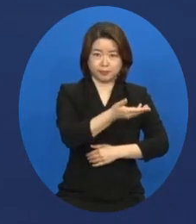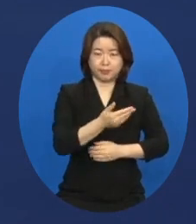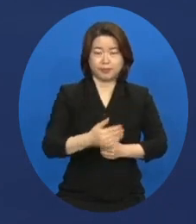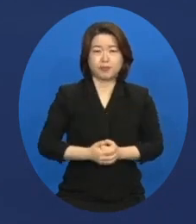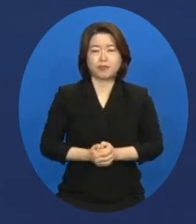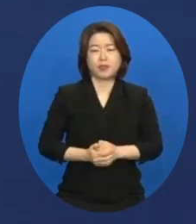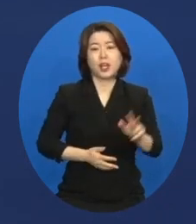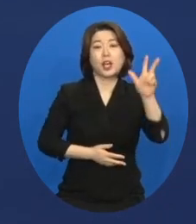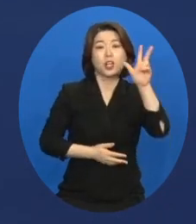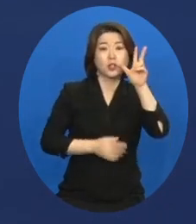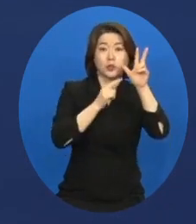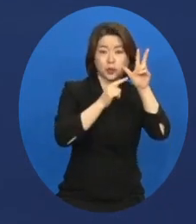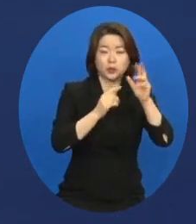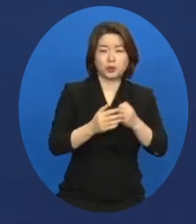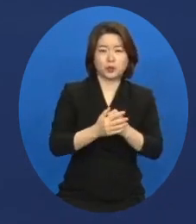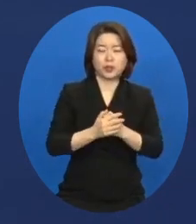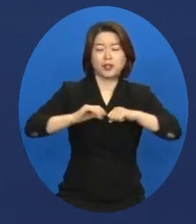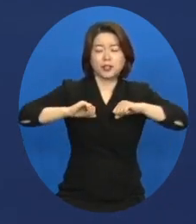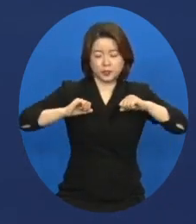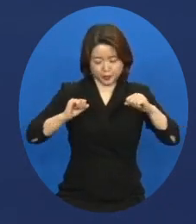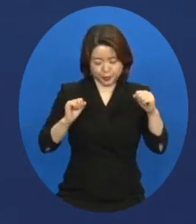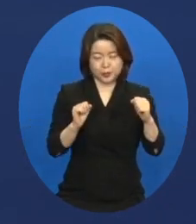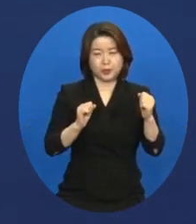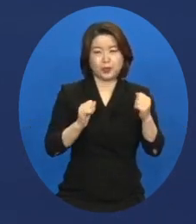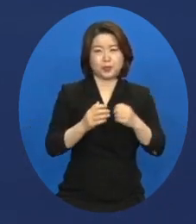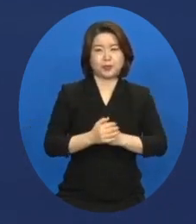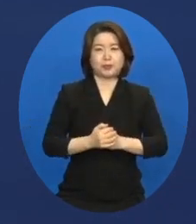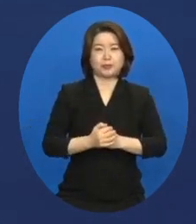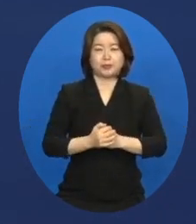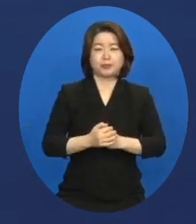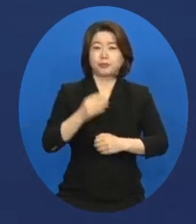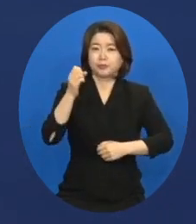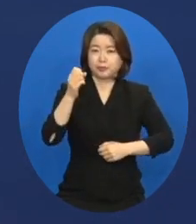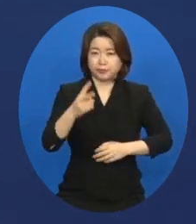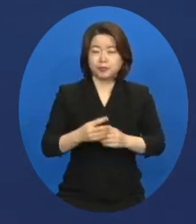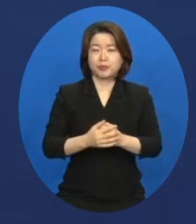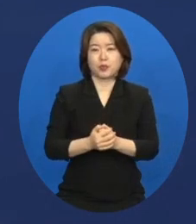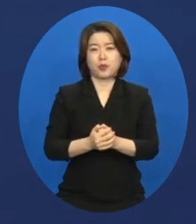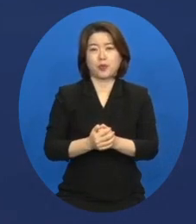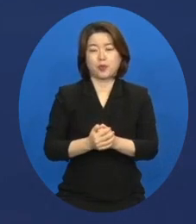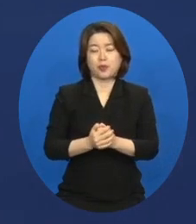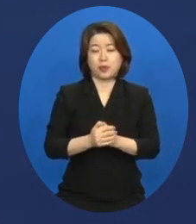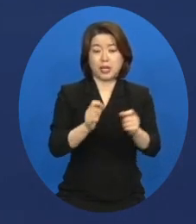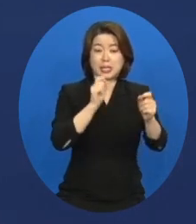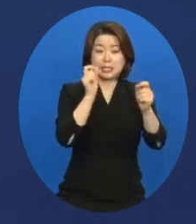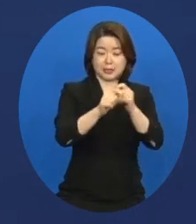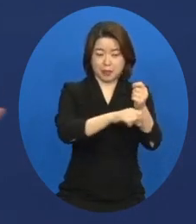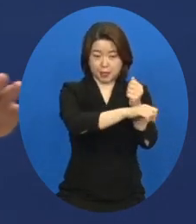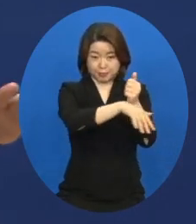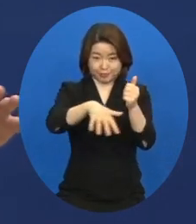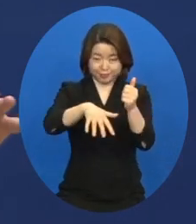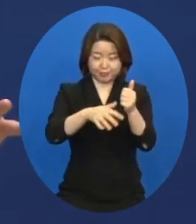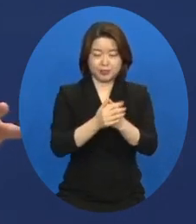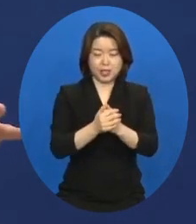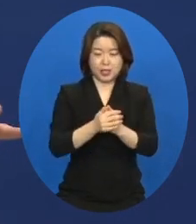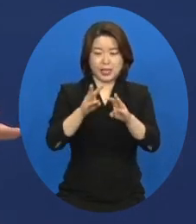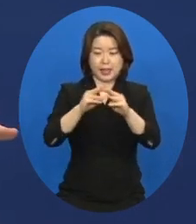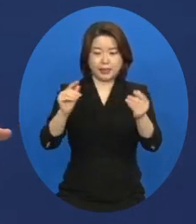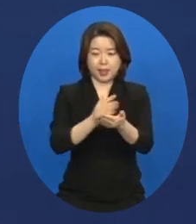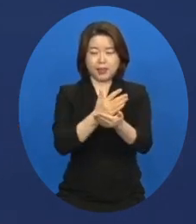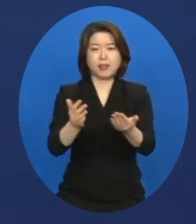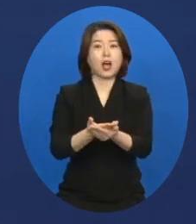하셔서 여호수아가 순종합니다. 그리고 그 지파별로 땅을 나눠주게